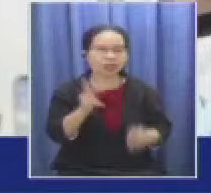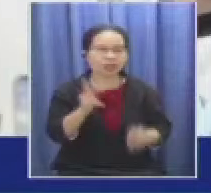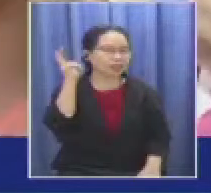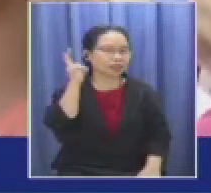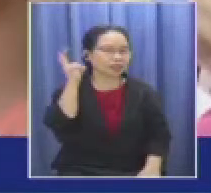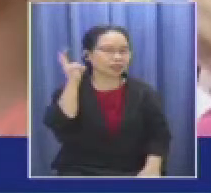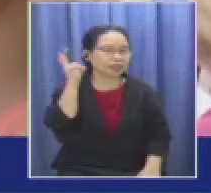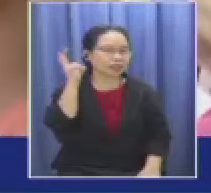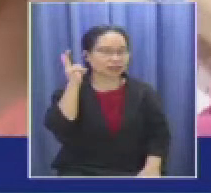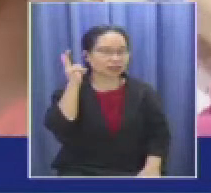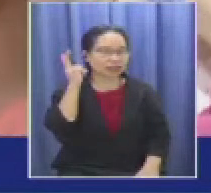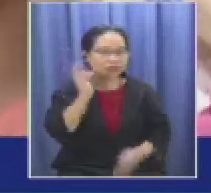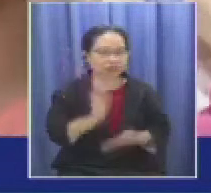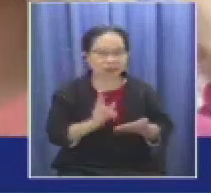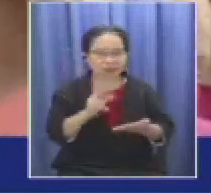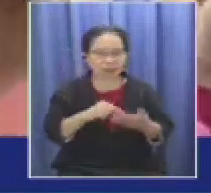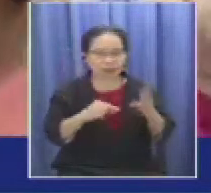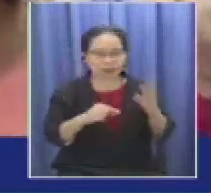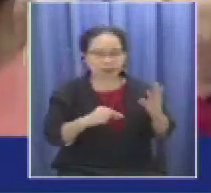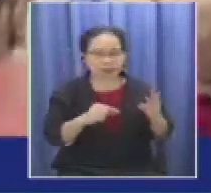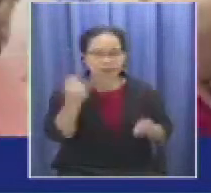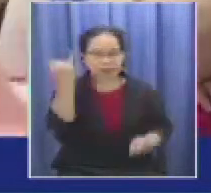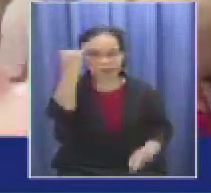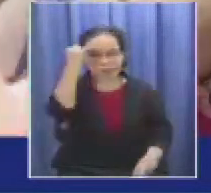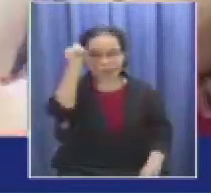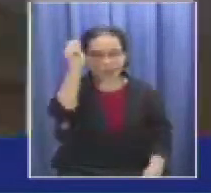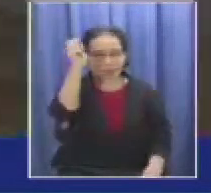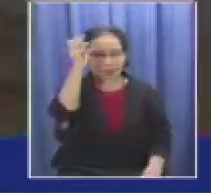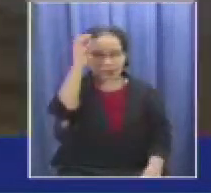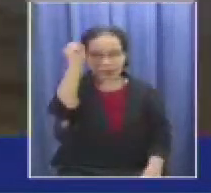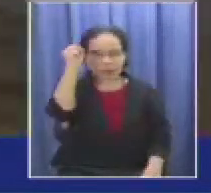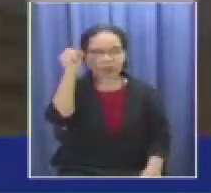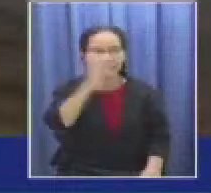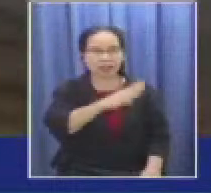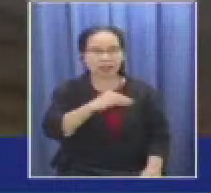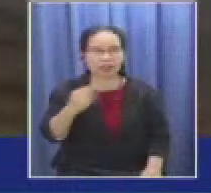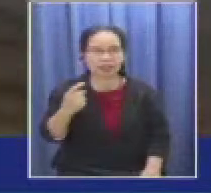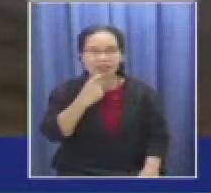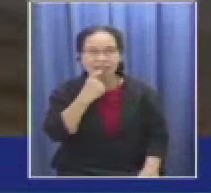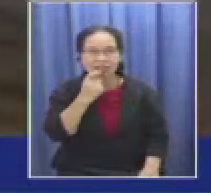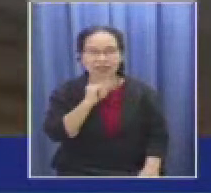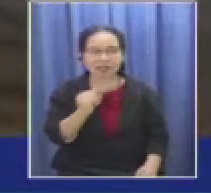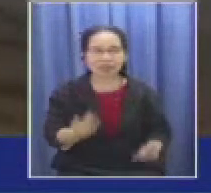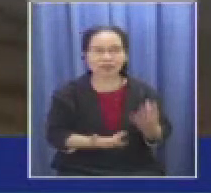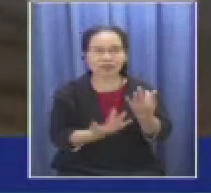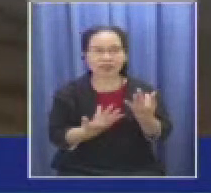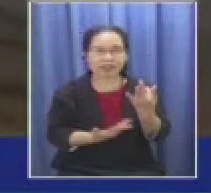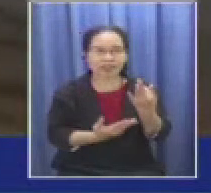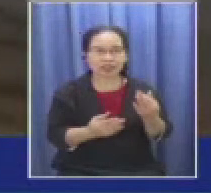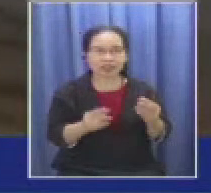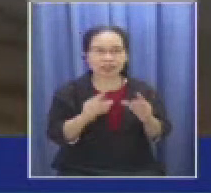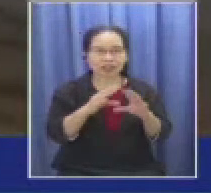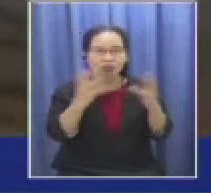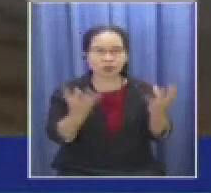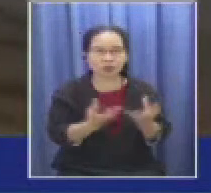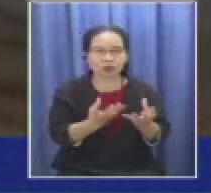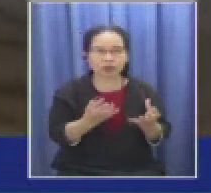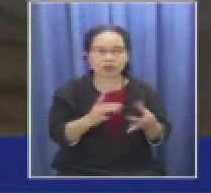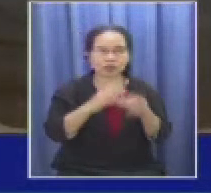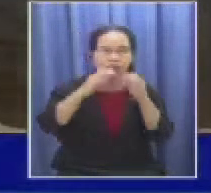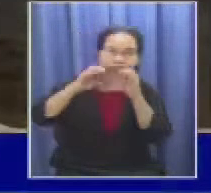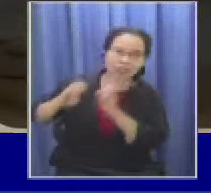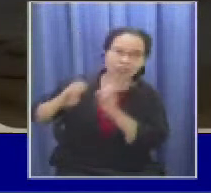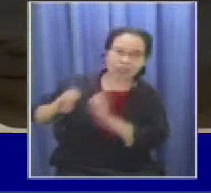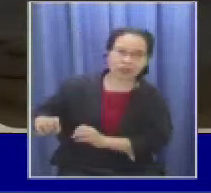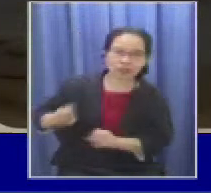Onyankopɔn betie adentira isunsu anso bɔne bɛn na akoma bɔne ne ano bɔne enya no wani